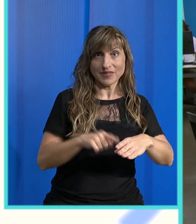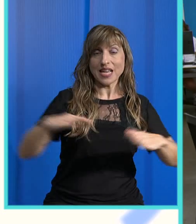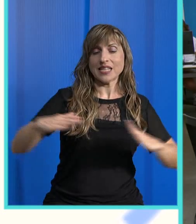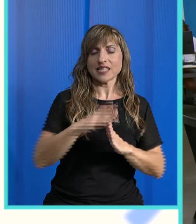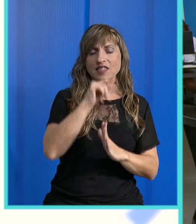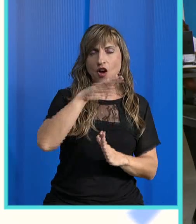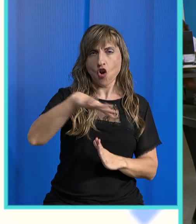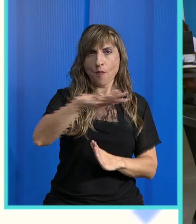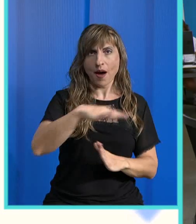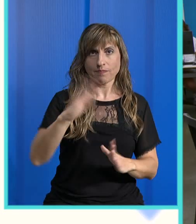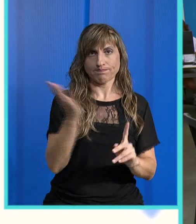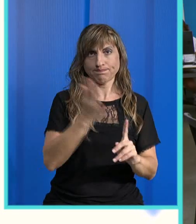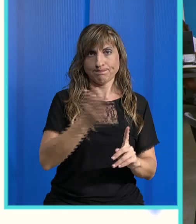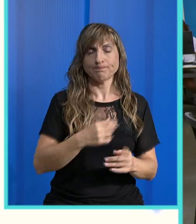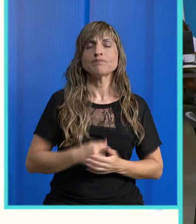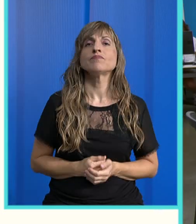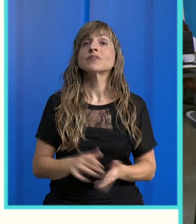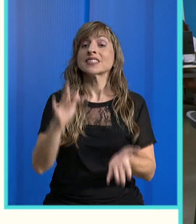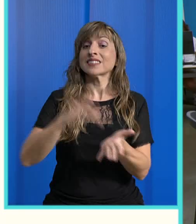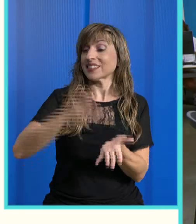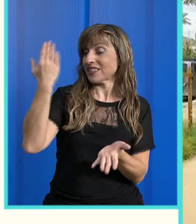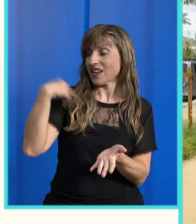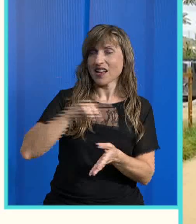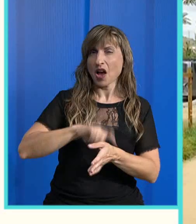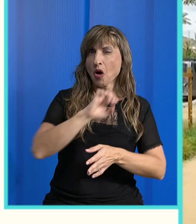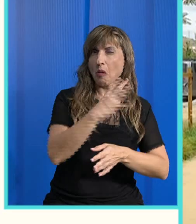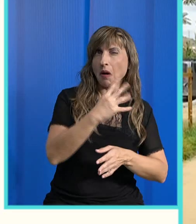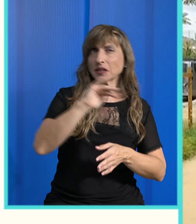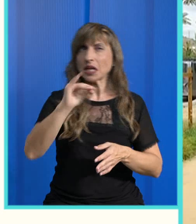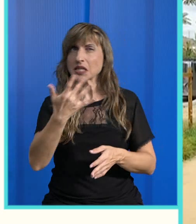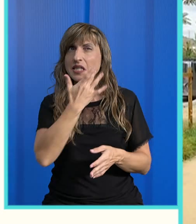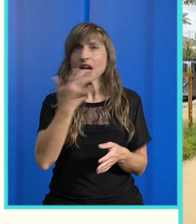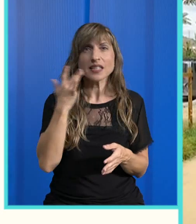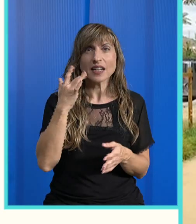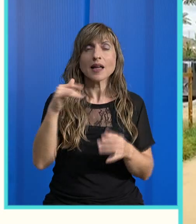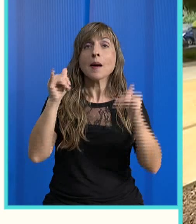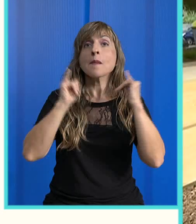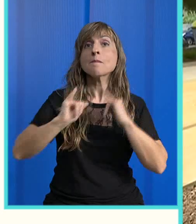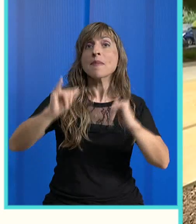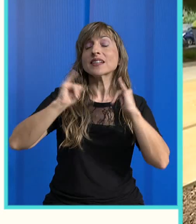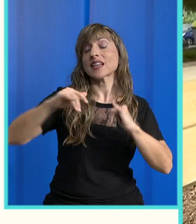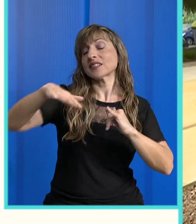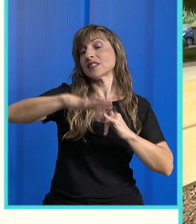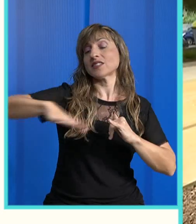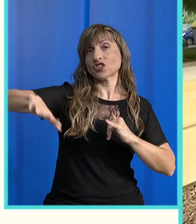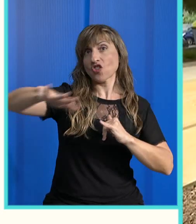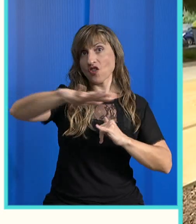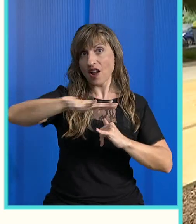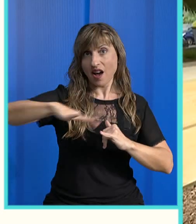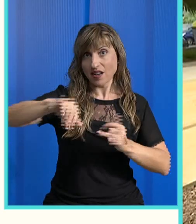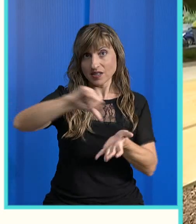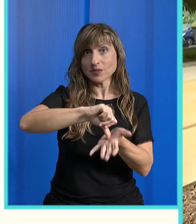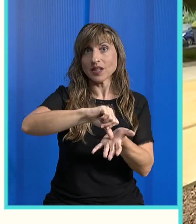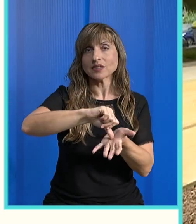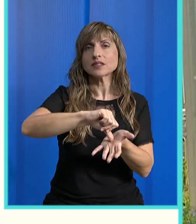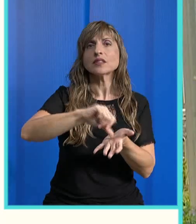de Gramenet. Els fets s'haurien produït ahir entre les 4 i les 5 de la tarda al passeig de la Salsereda de la ciutat. Els agents